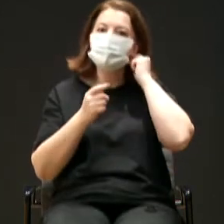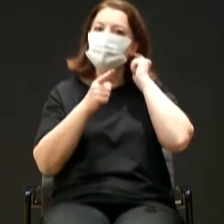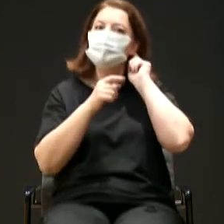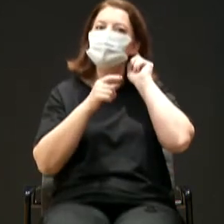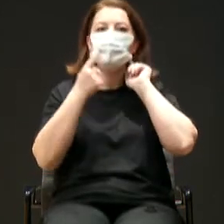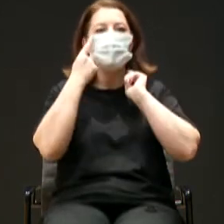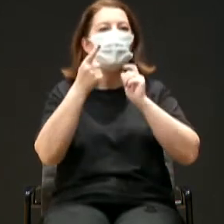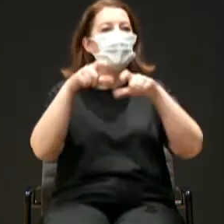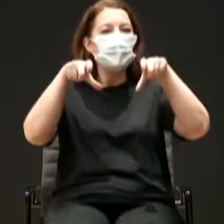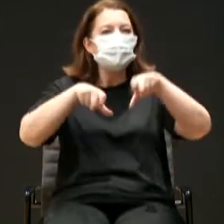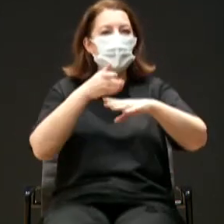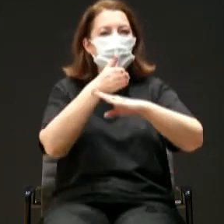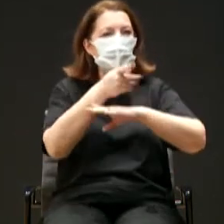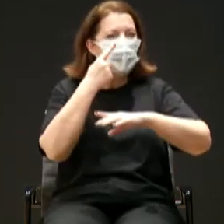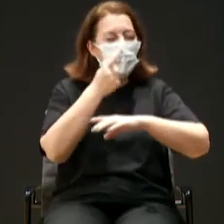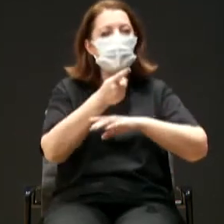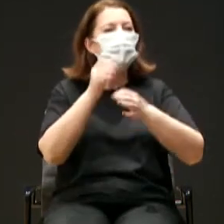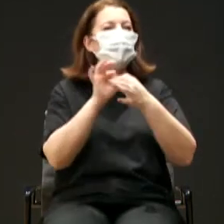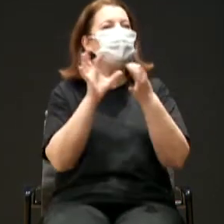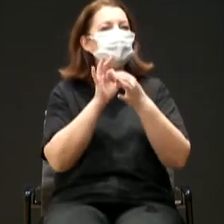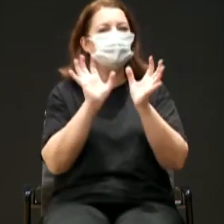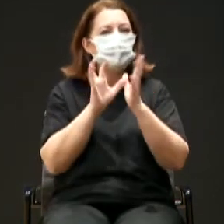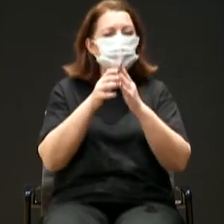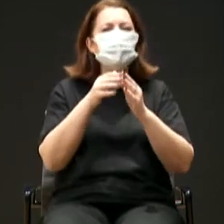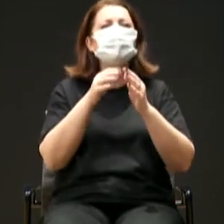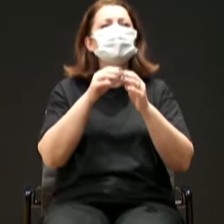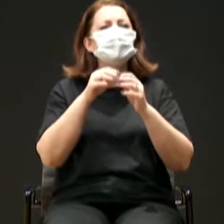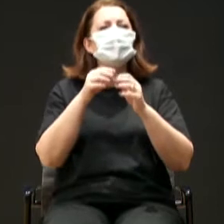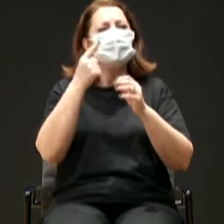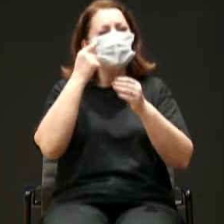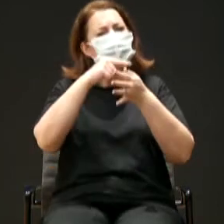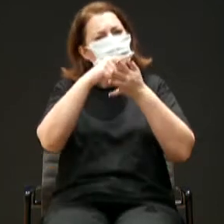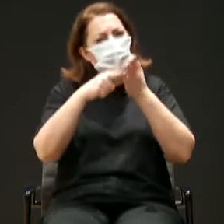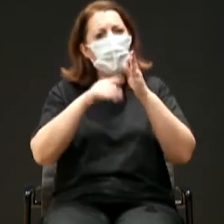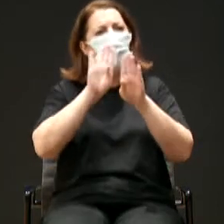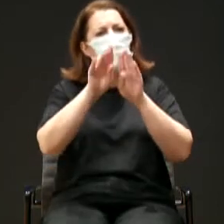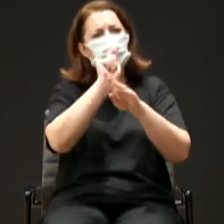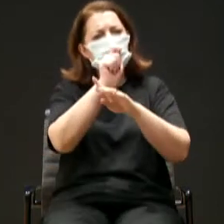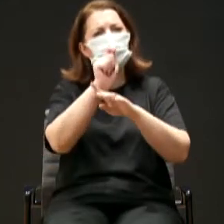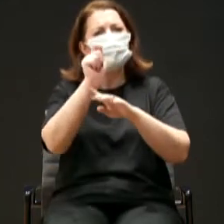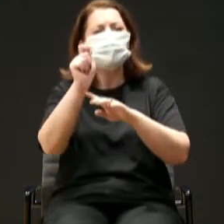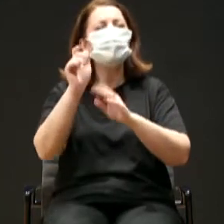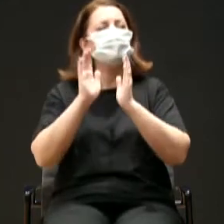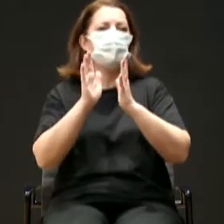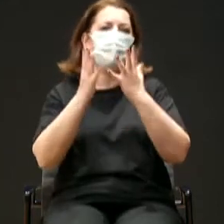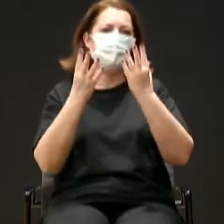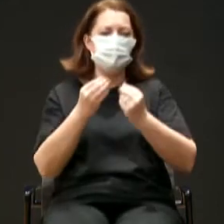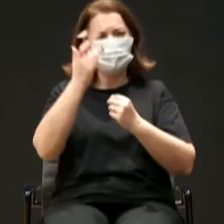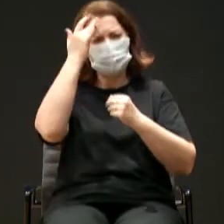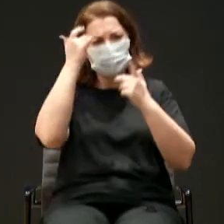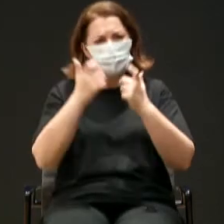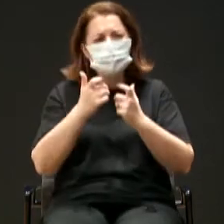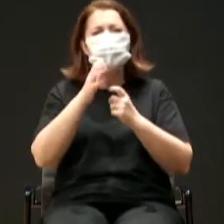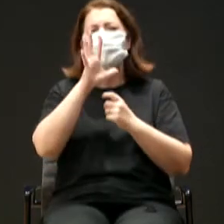Temmuz ayı boyunca sırasıyla tüm mahallelerimizde komşularımızın kapısını çalmaya devam edecekler. Beylikdüzü'nde hiçbir komşumuz